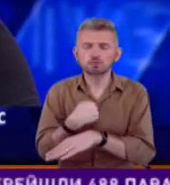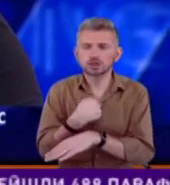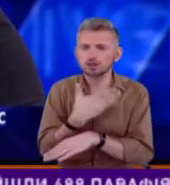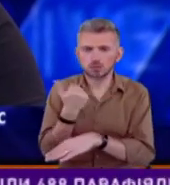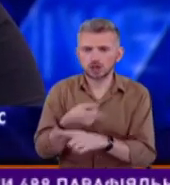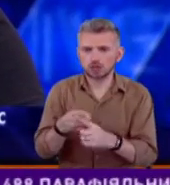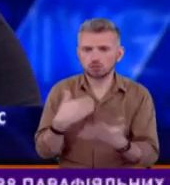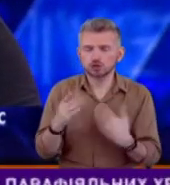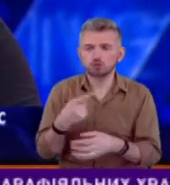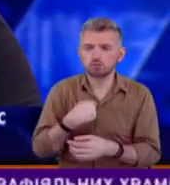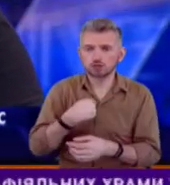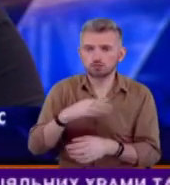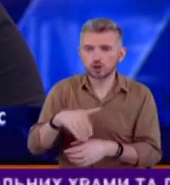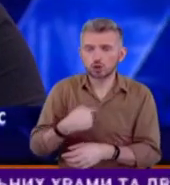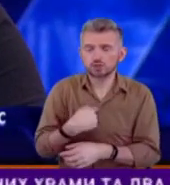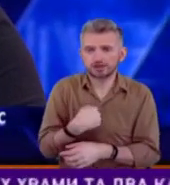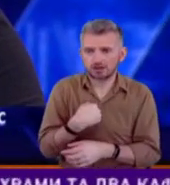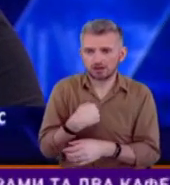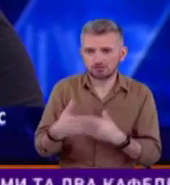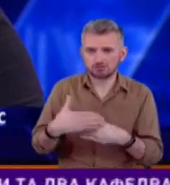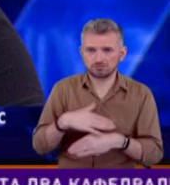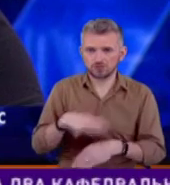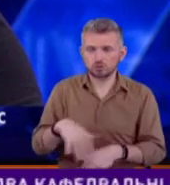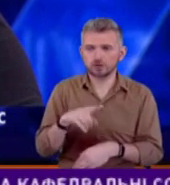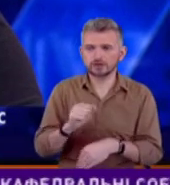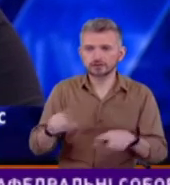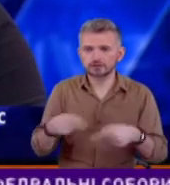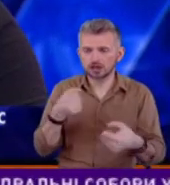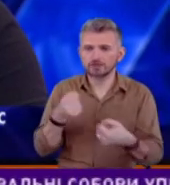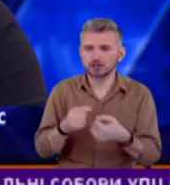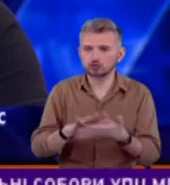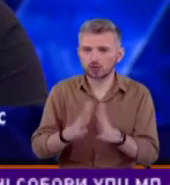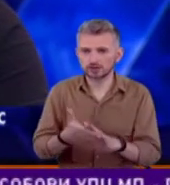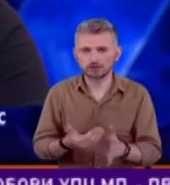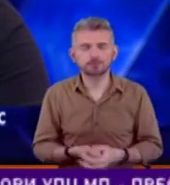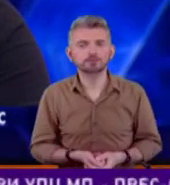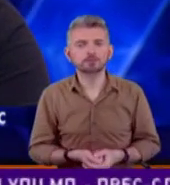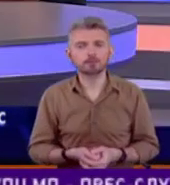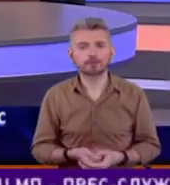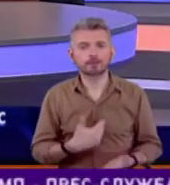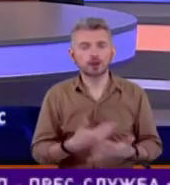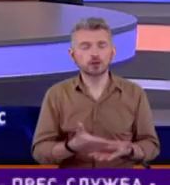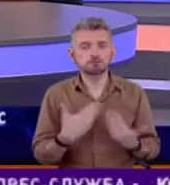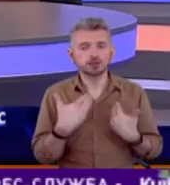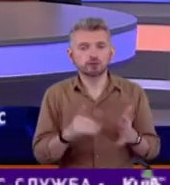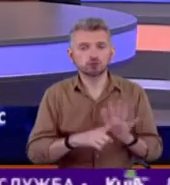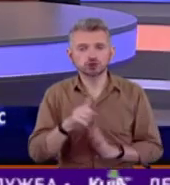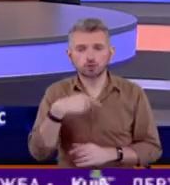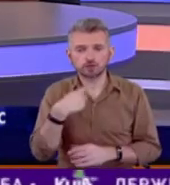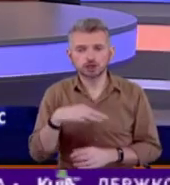цього відношення, щоб нас потім не витягнули до відповідальності за створення аварійної ситуації. А от ми з вами почали говорити